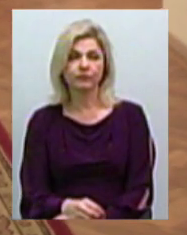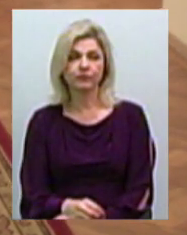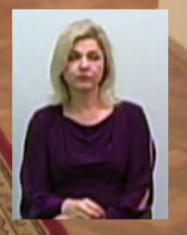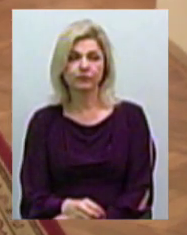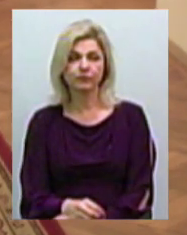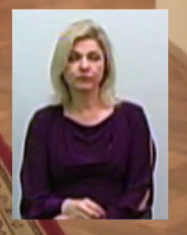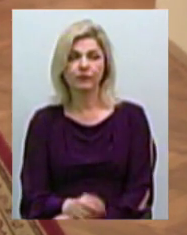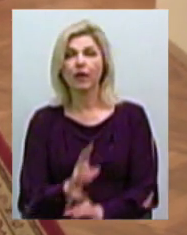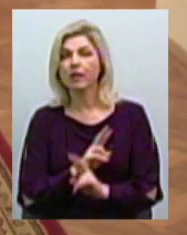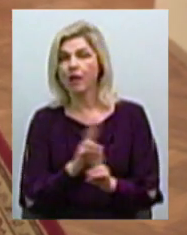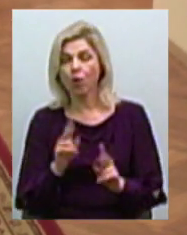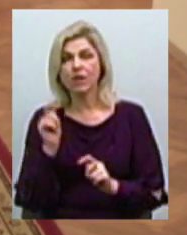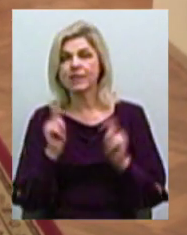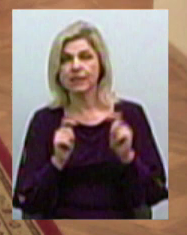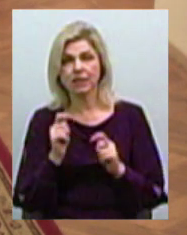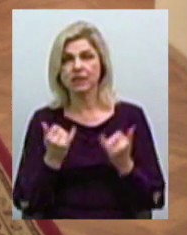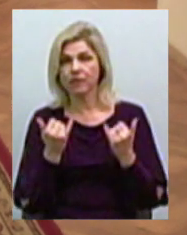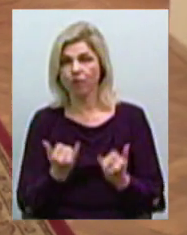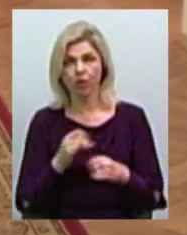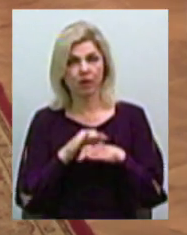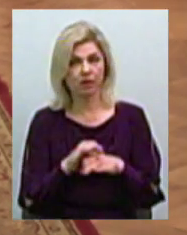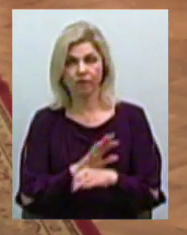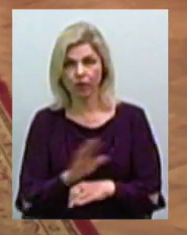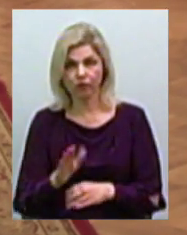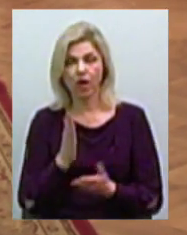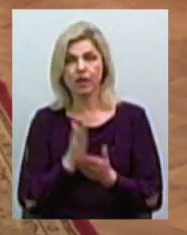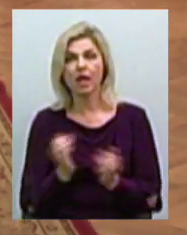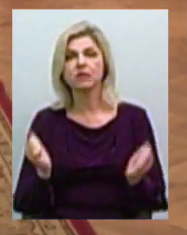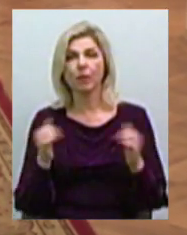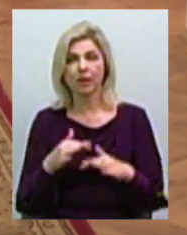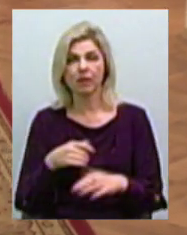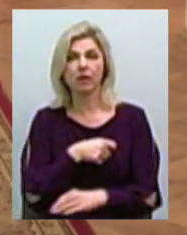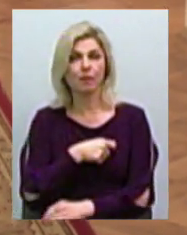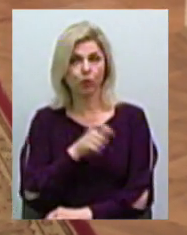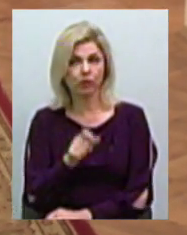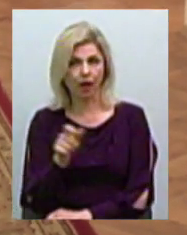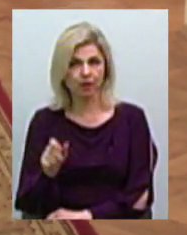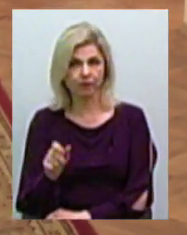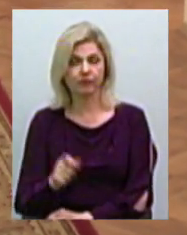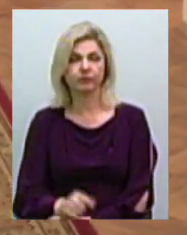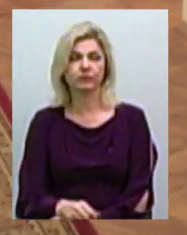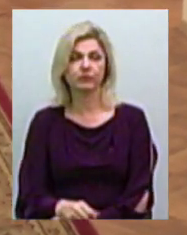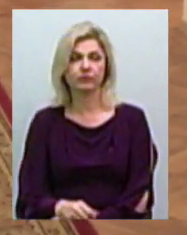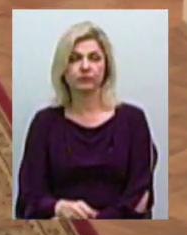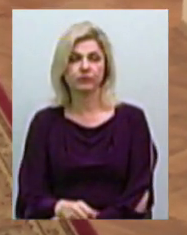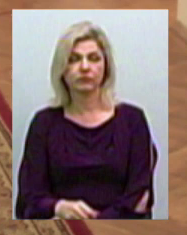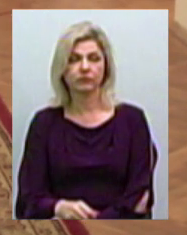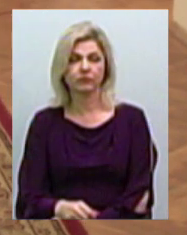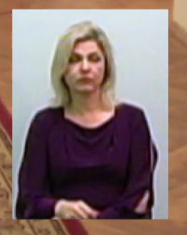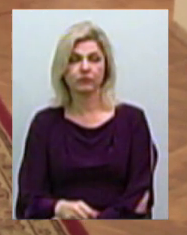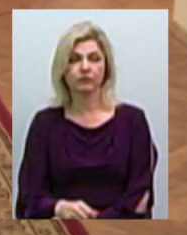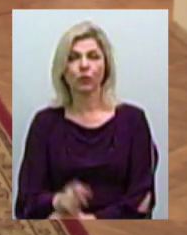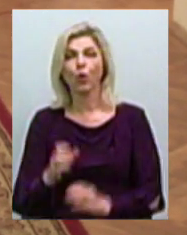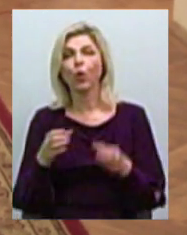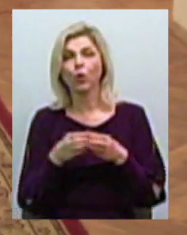Ніяких сесій сьогодні не відбувається. Є зібрання депутатів, які, тобто група